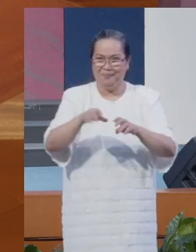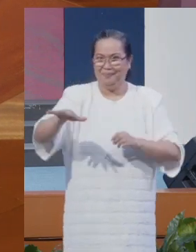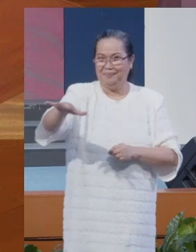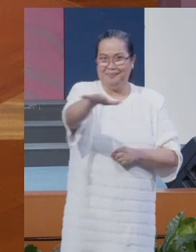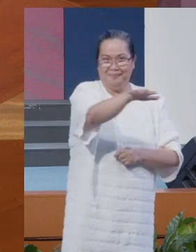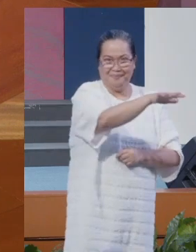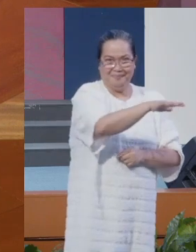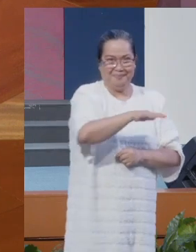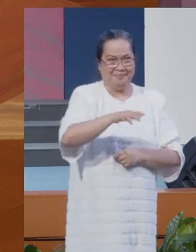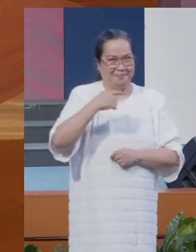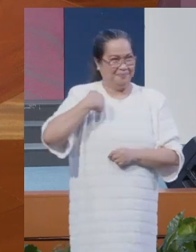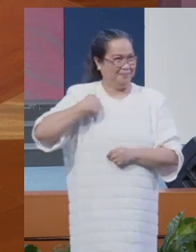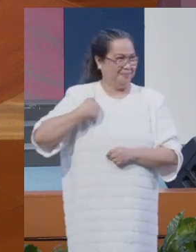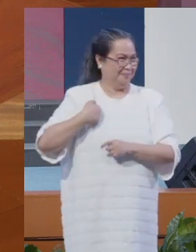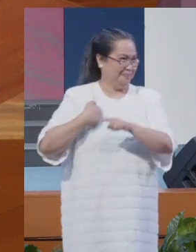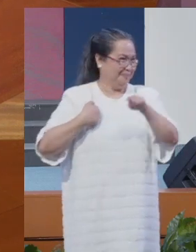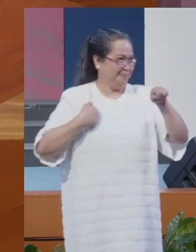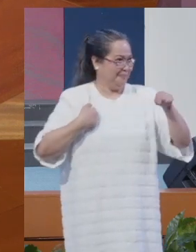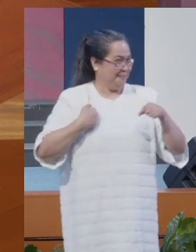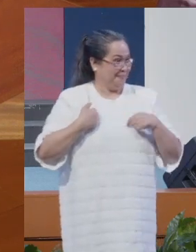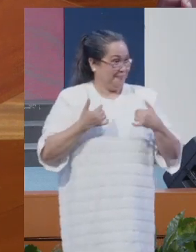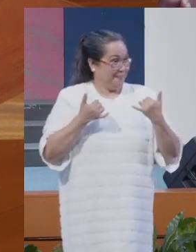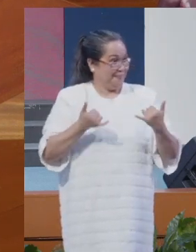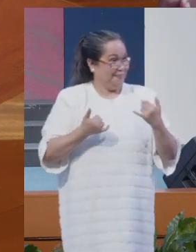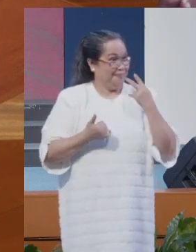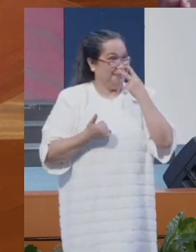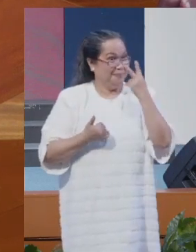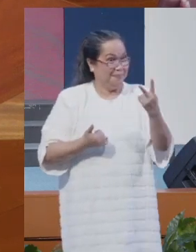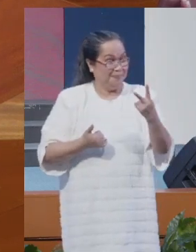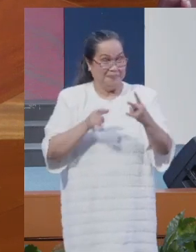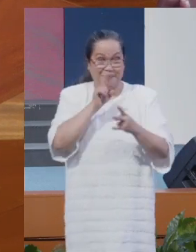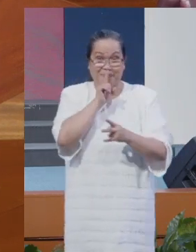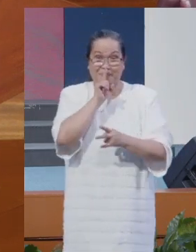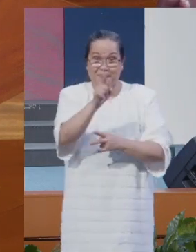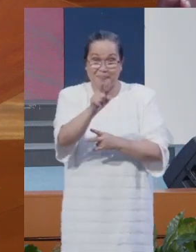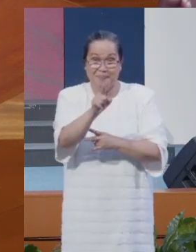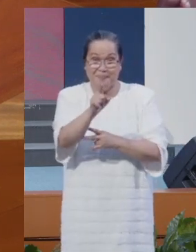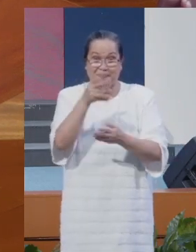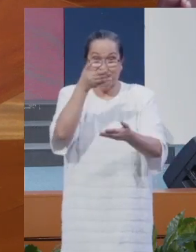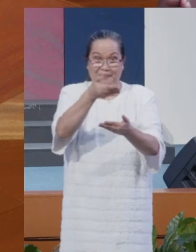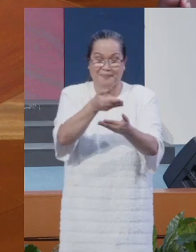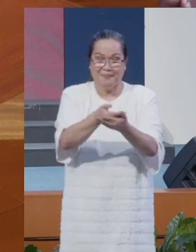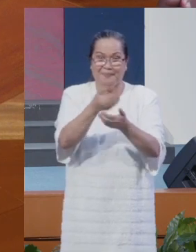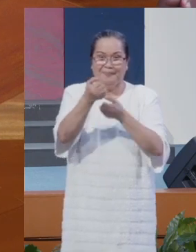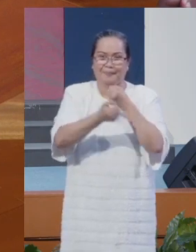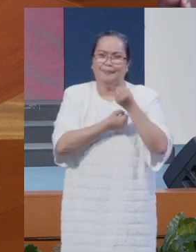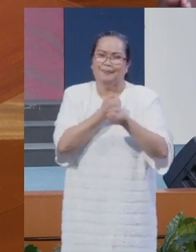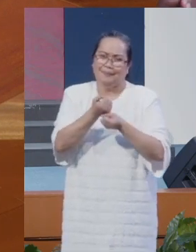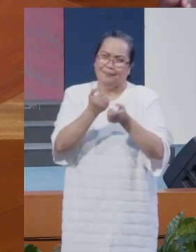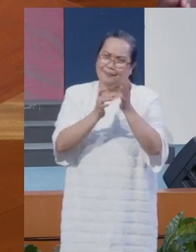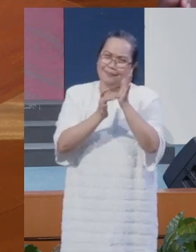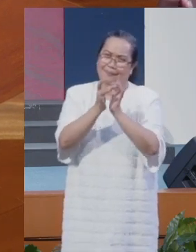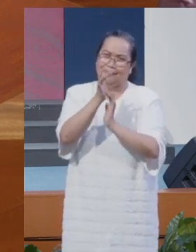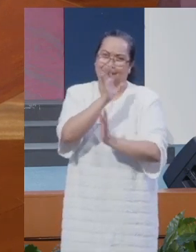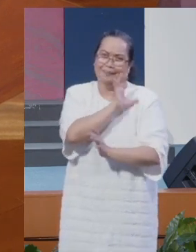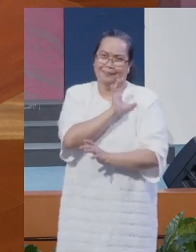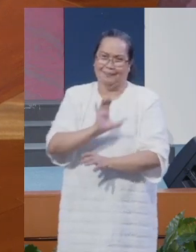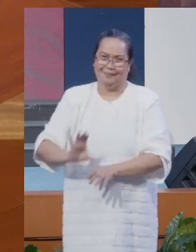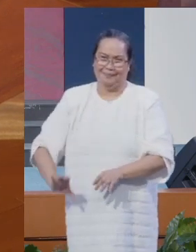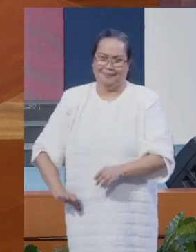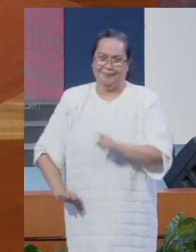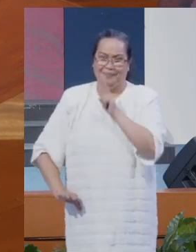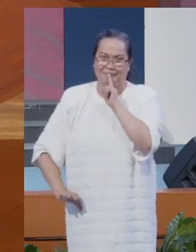atin. Ngayon, makikita natin ang katotohanan ng darating na pagsasakripisyo ng Mesyas. Tingnan niyo yung